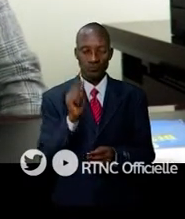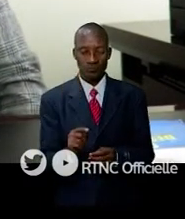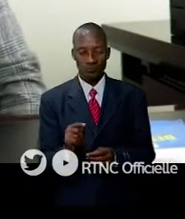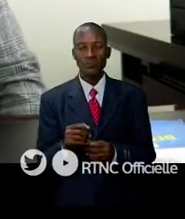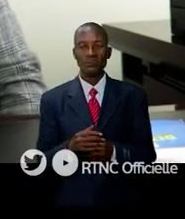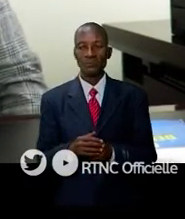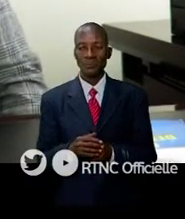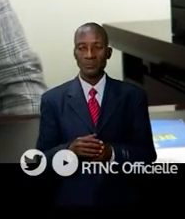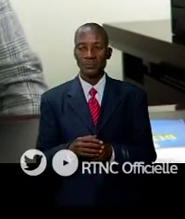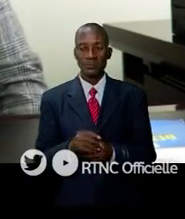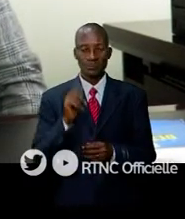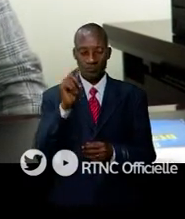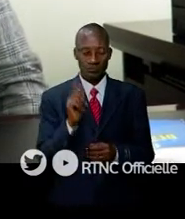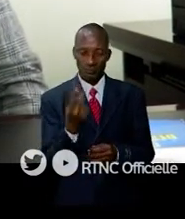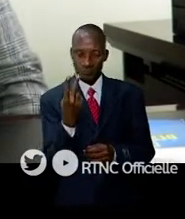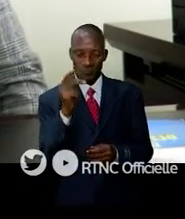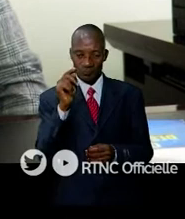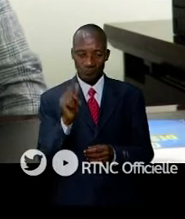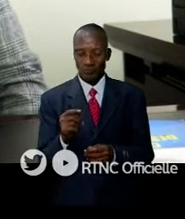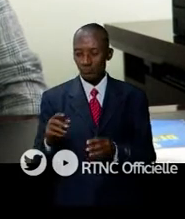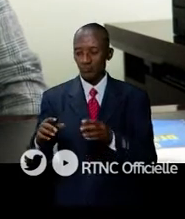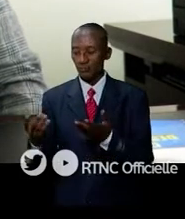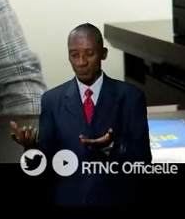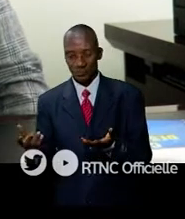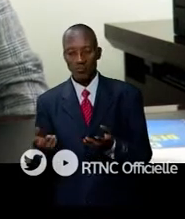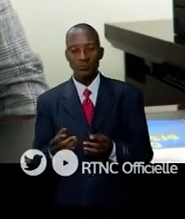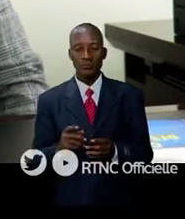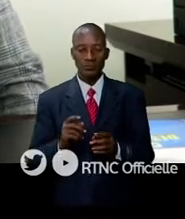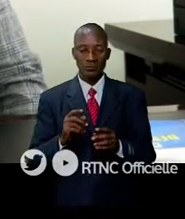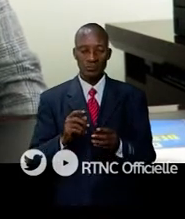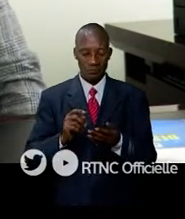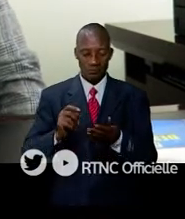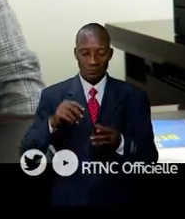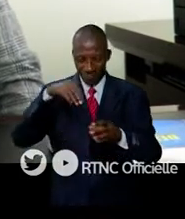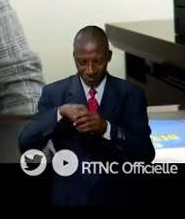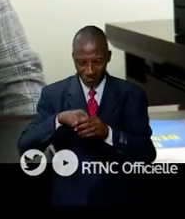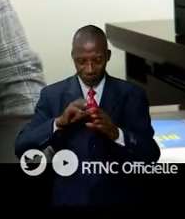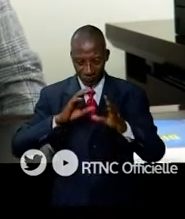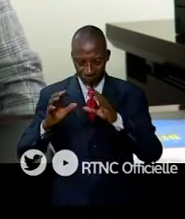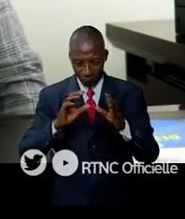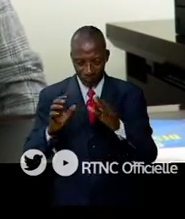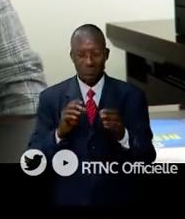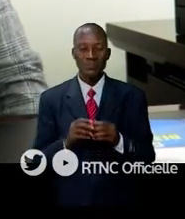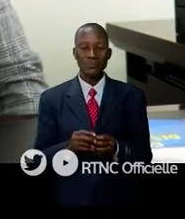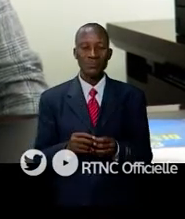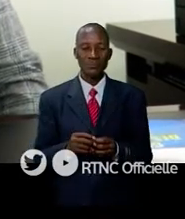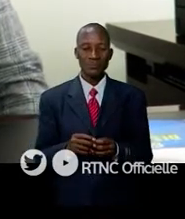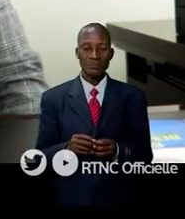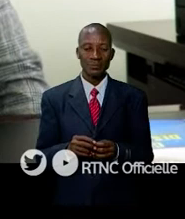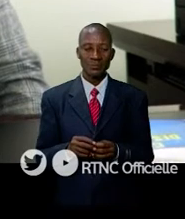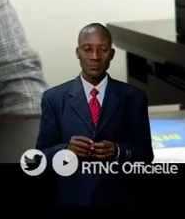été modifiés par le communiqué signé aujourd'hui du fait que dans le communiqué signé